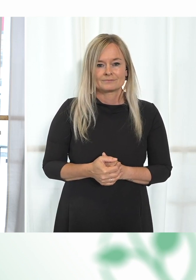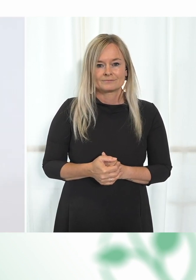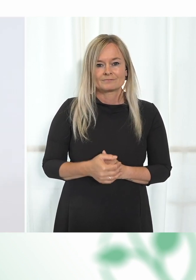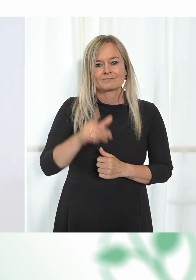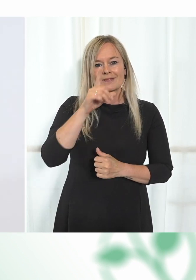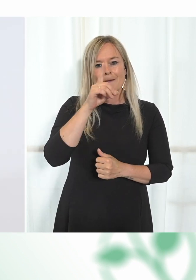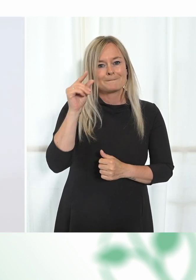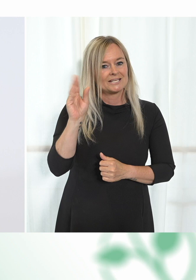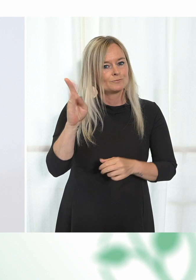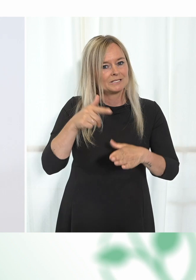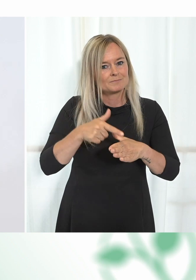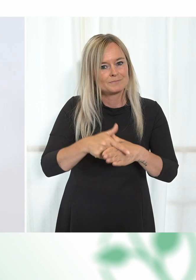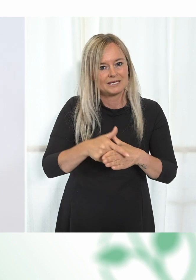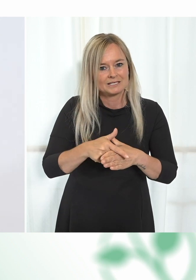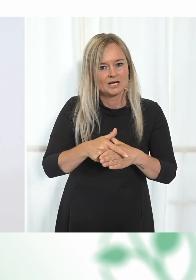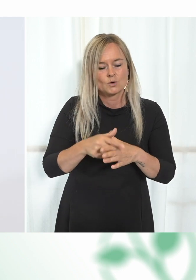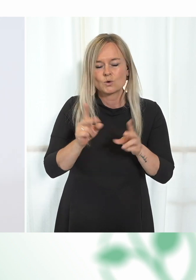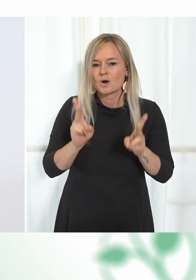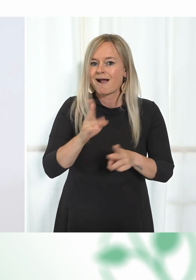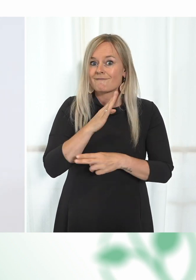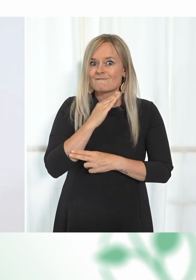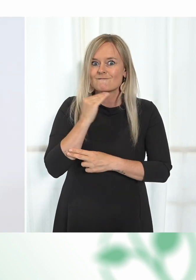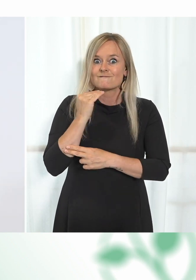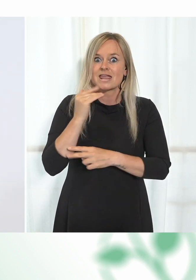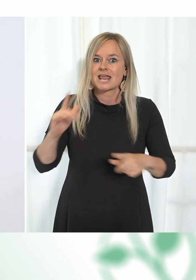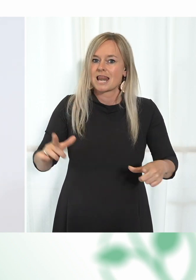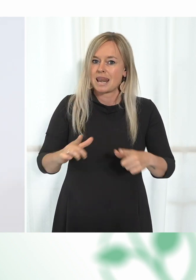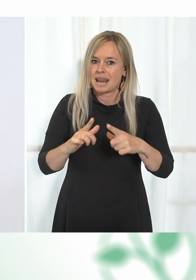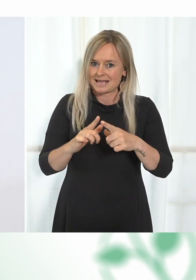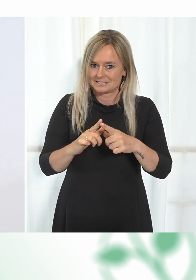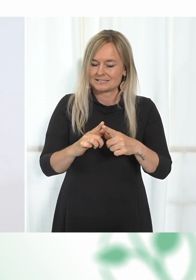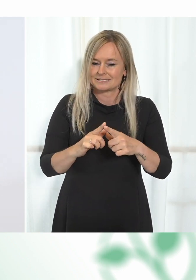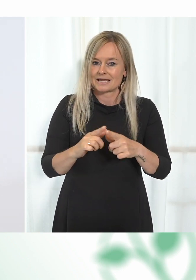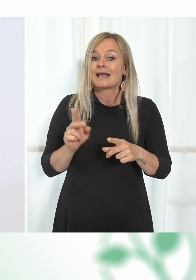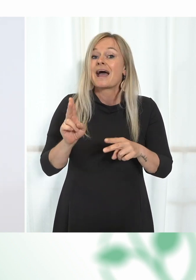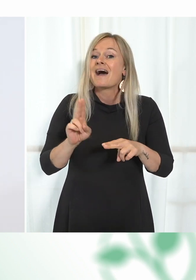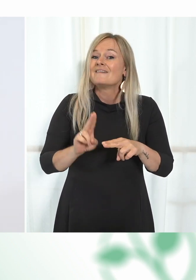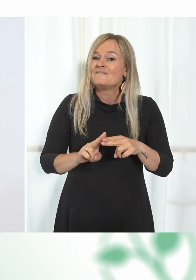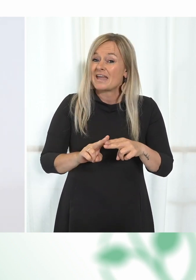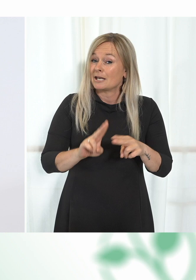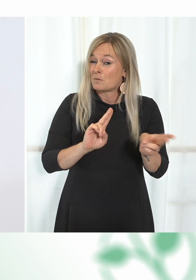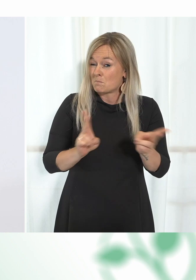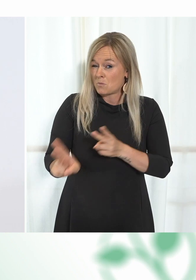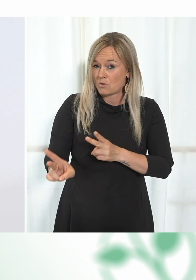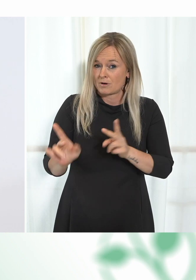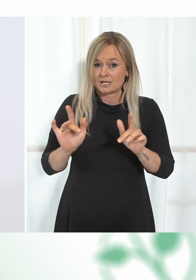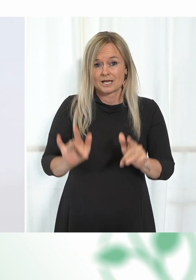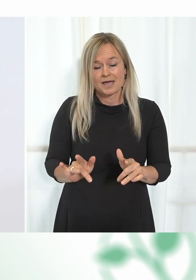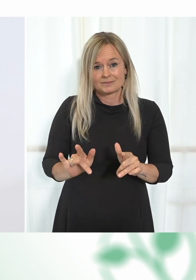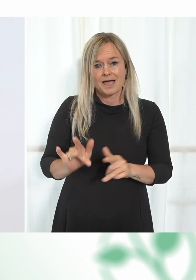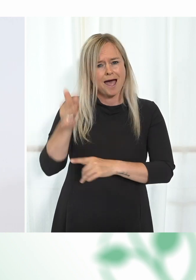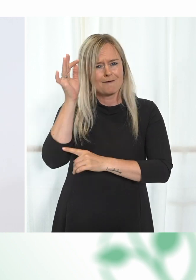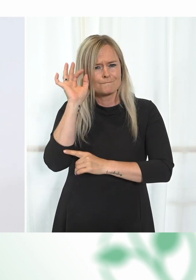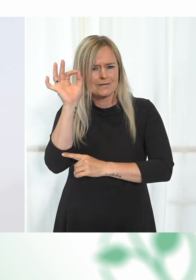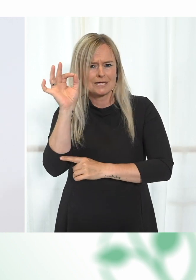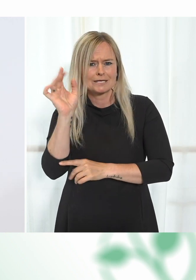Menschen mit Behinderung können wahnsinnig viel leisten, wenn man die Möglichkeit schafft, dass diese Talente eingesetzt werden, wenn man die richtigen